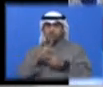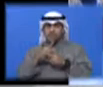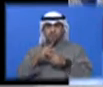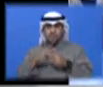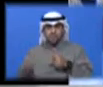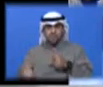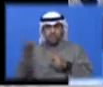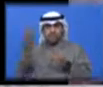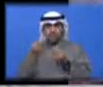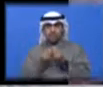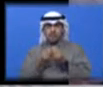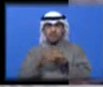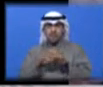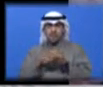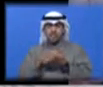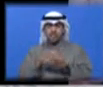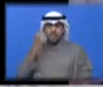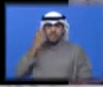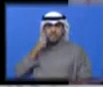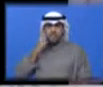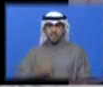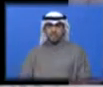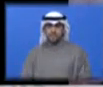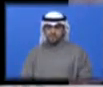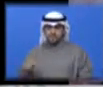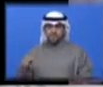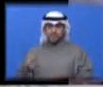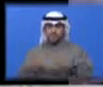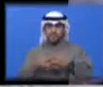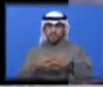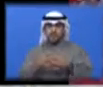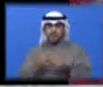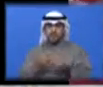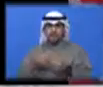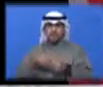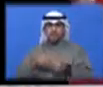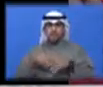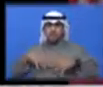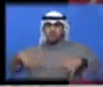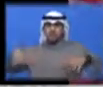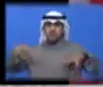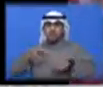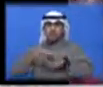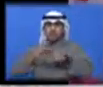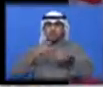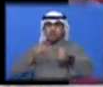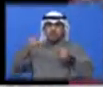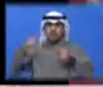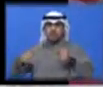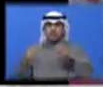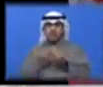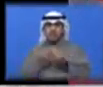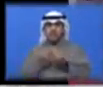دولة الإمارات والكويت. يشارك في هذه الاحتفالية العديد من الكويتيين والخليجيين